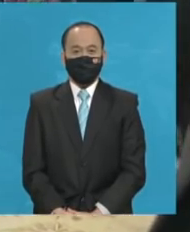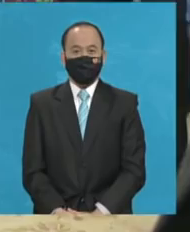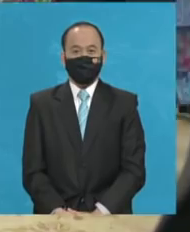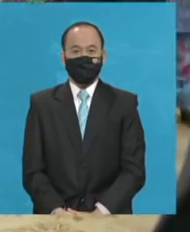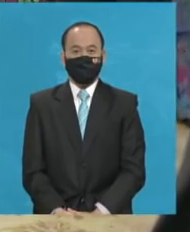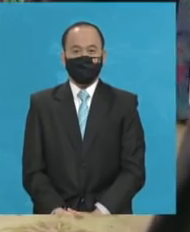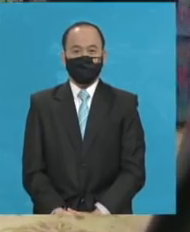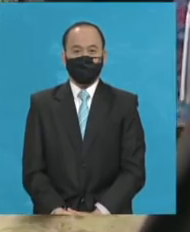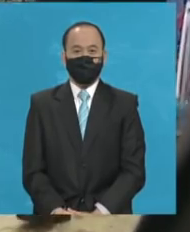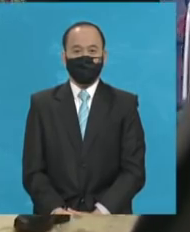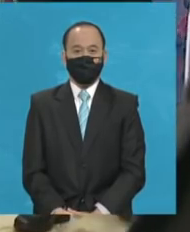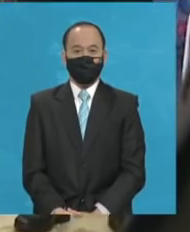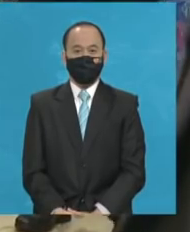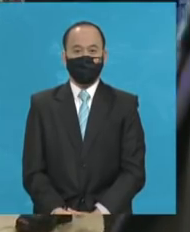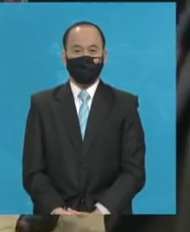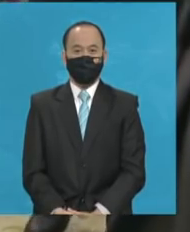ini